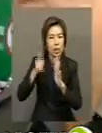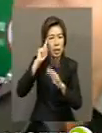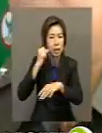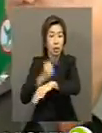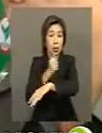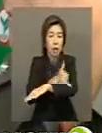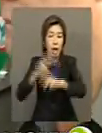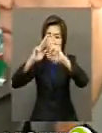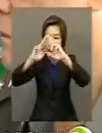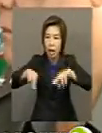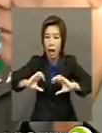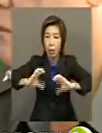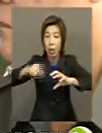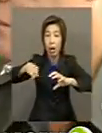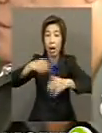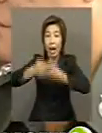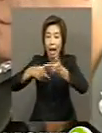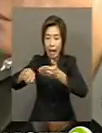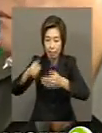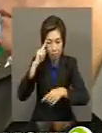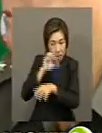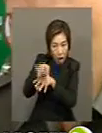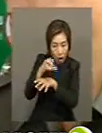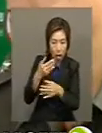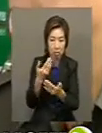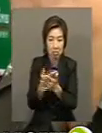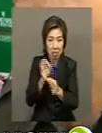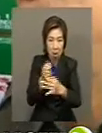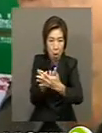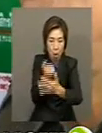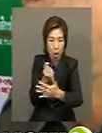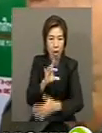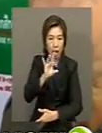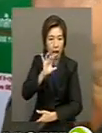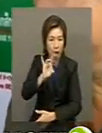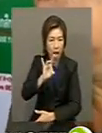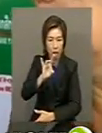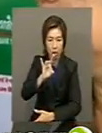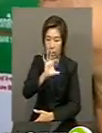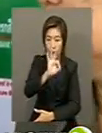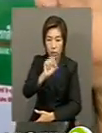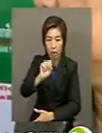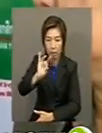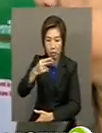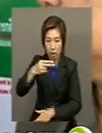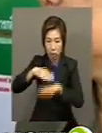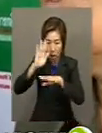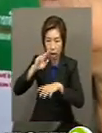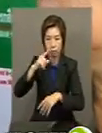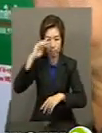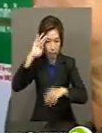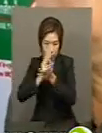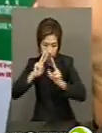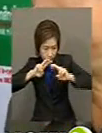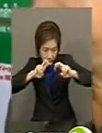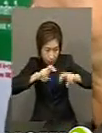นครศรีอยุธยาเอาเงินไปได้ 980,000 กว่าบาทด้วยกันครับซึ่งตำรวจก็ไปควานตัวมาจนเจอแต่พฤติการเ